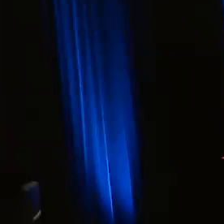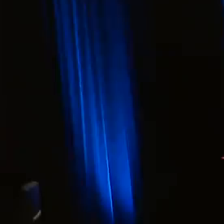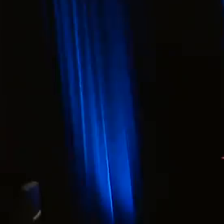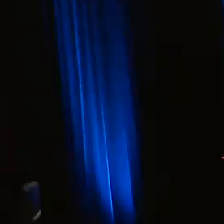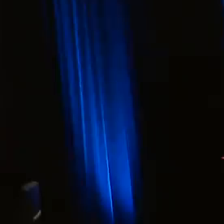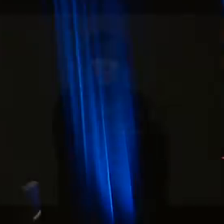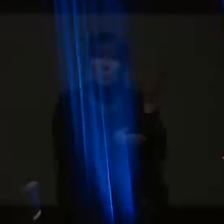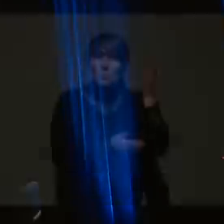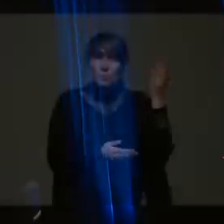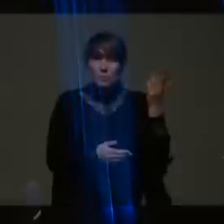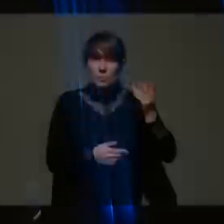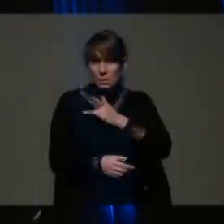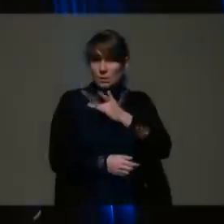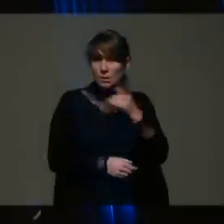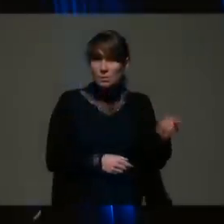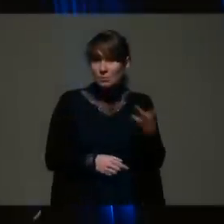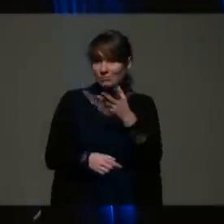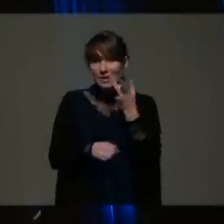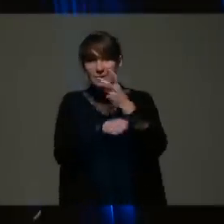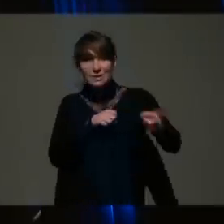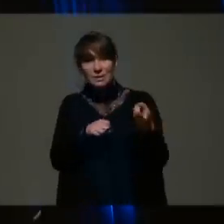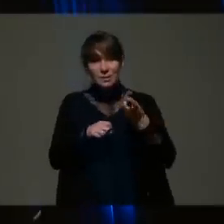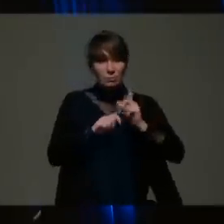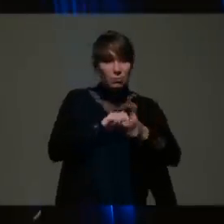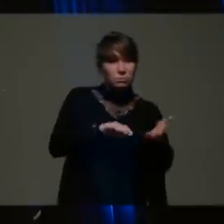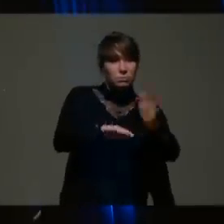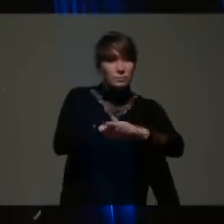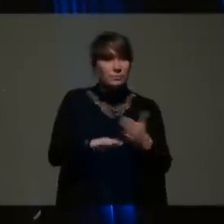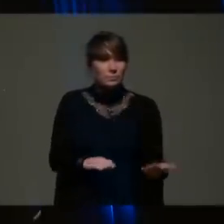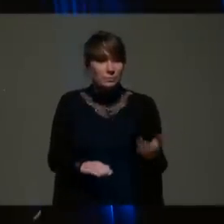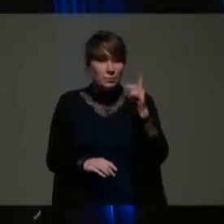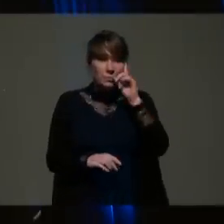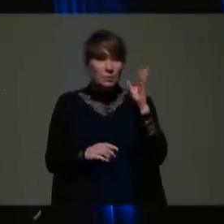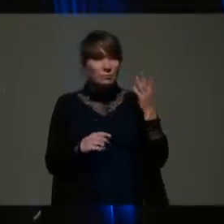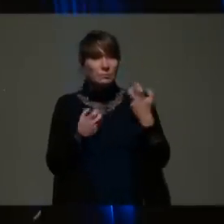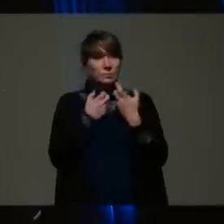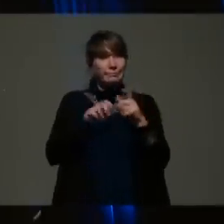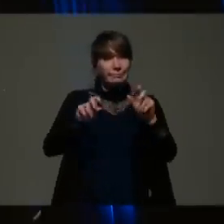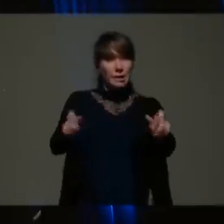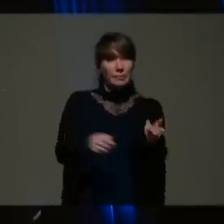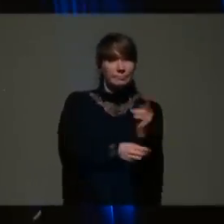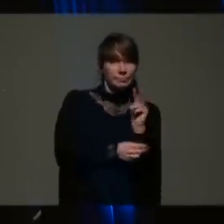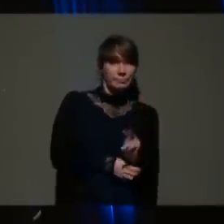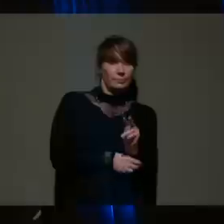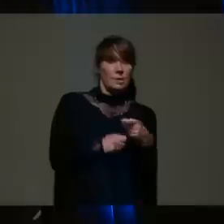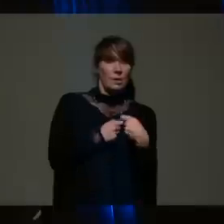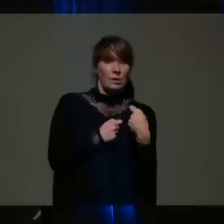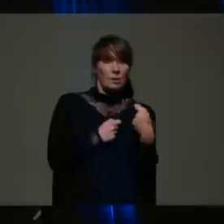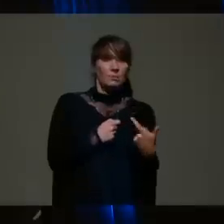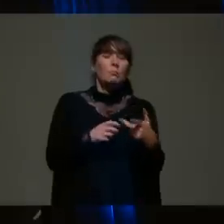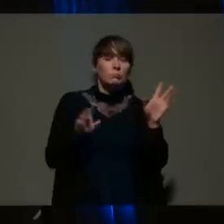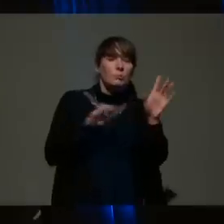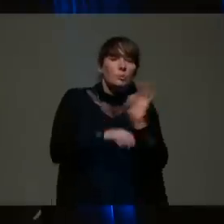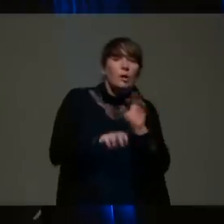qui montre le risque de mortalité par rapport au temps passé à regarder la télévision. Alors c'est la télévision ou autre chose, ils ont choisi